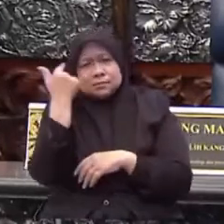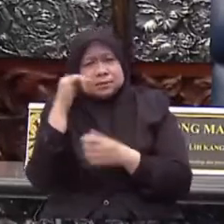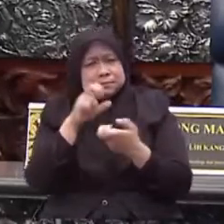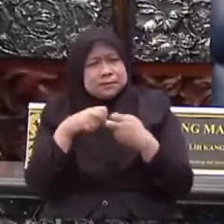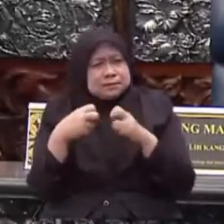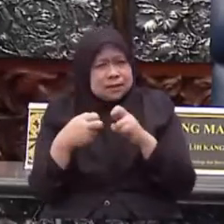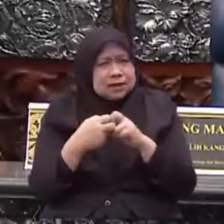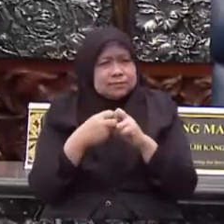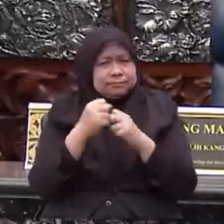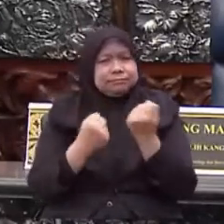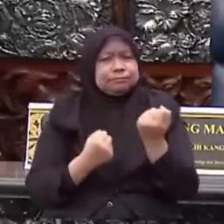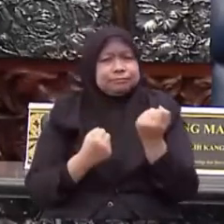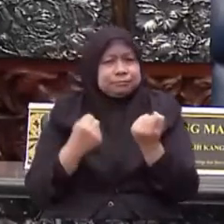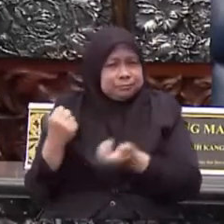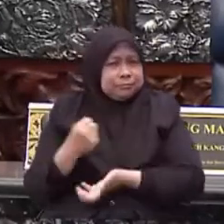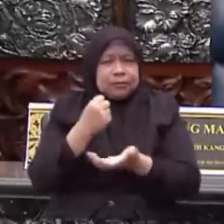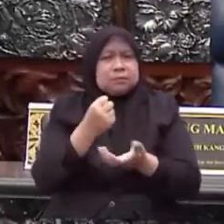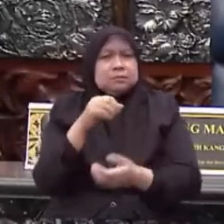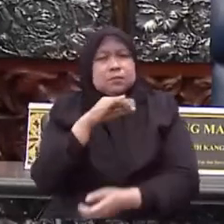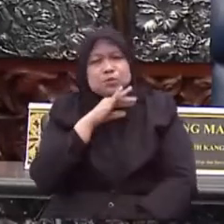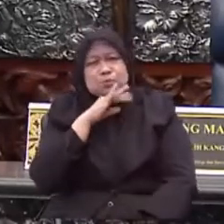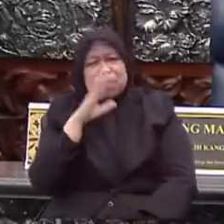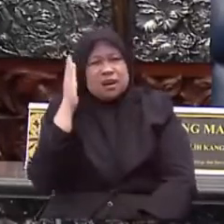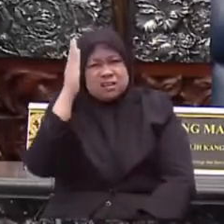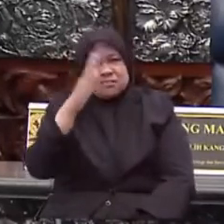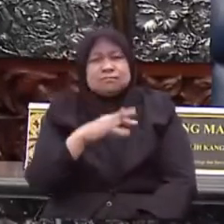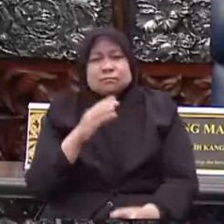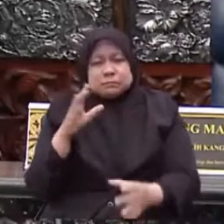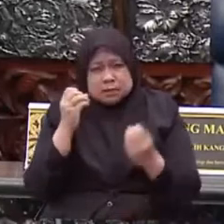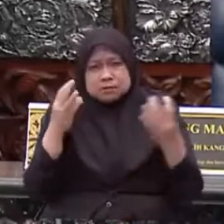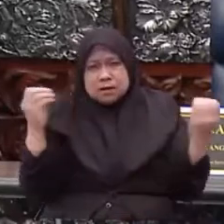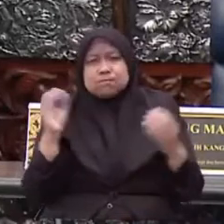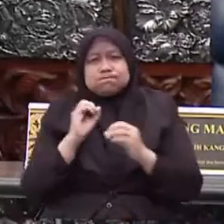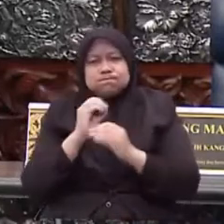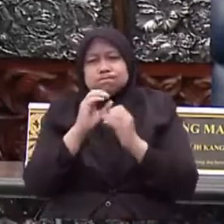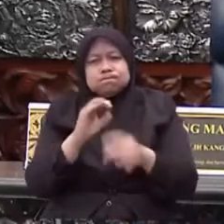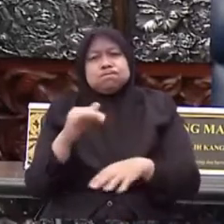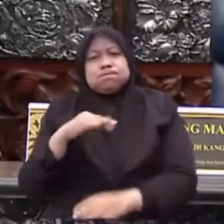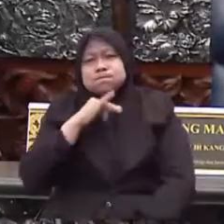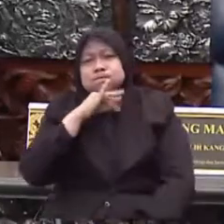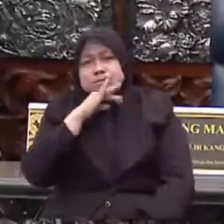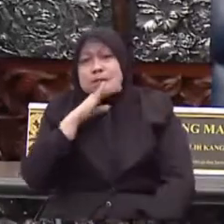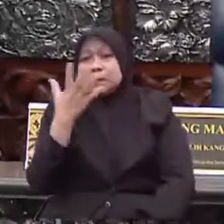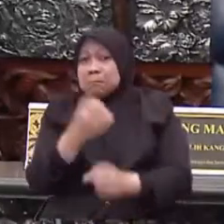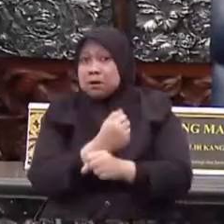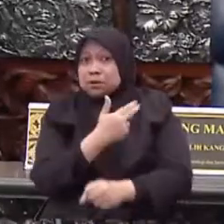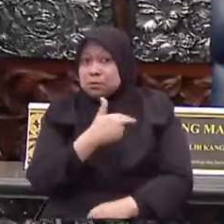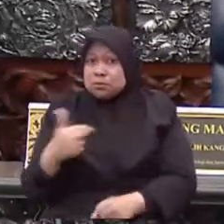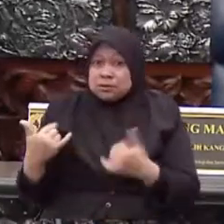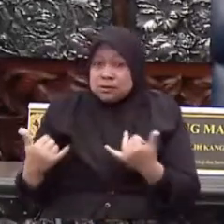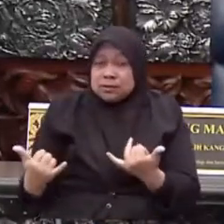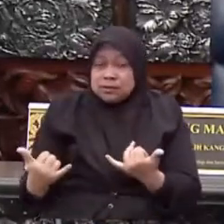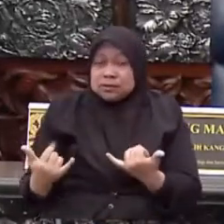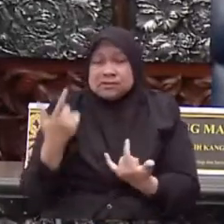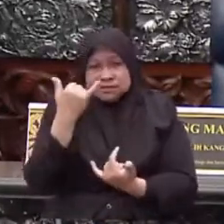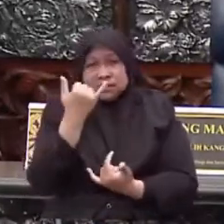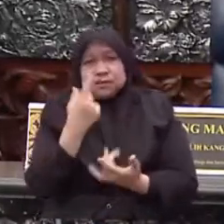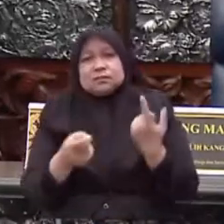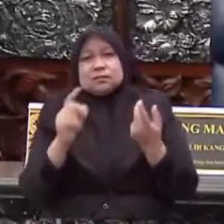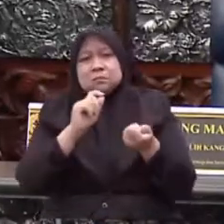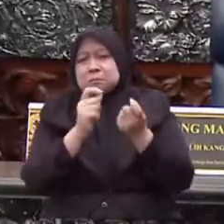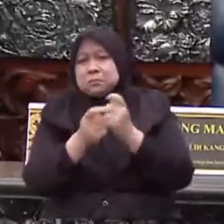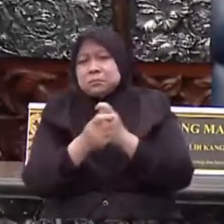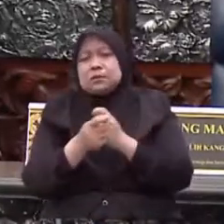ini antara masalah yang menyumbang kepada pencemaran dan sebagaimana yang diperoleh oleh Indonesia dalam just energy